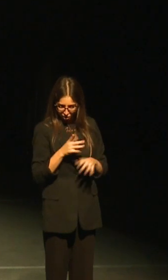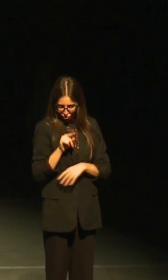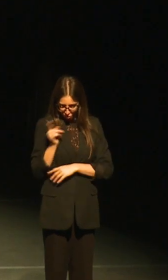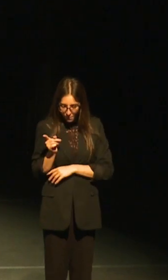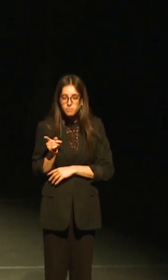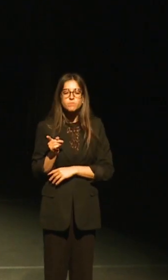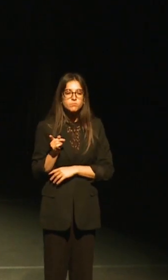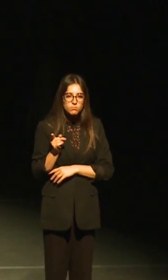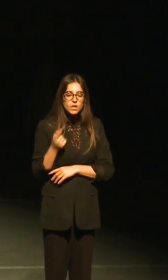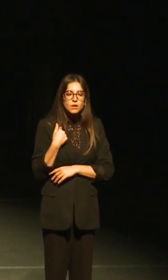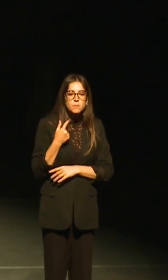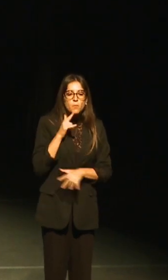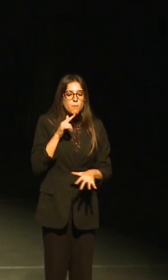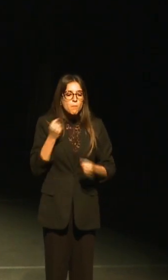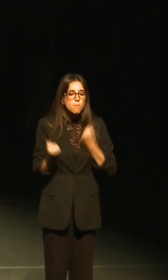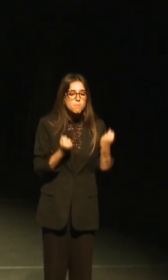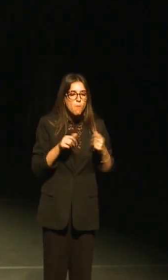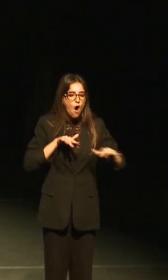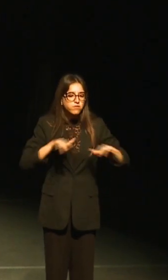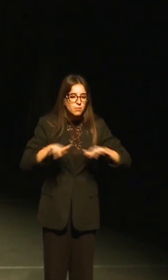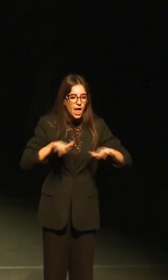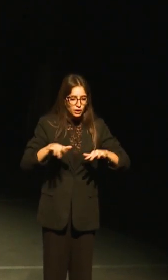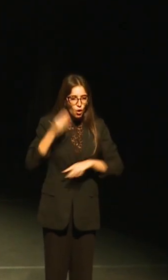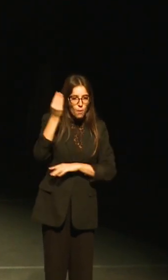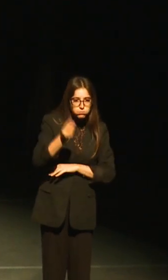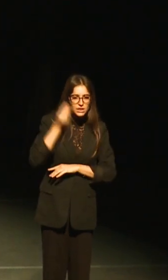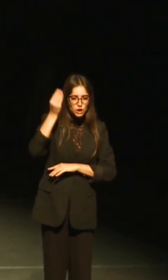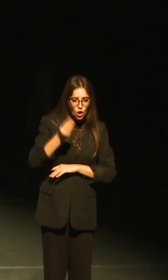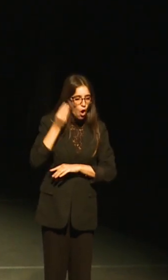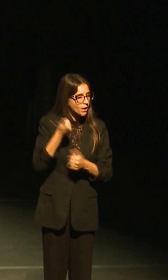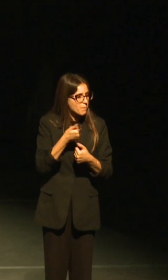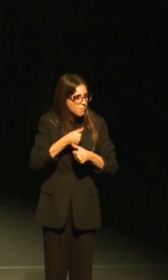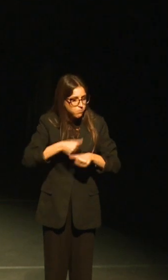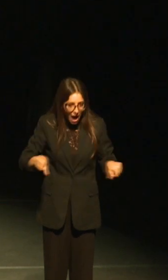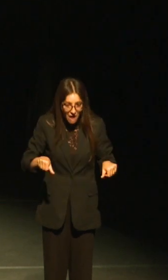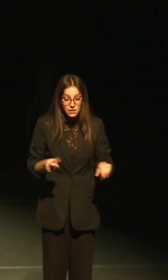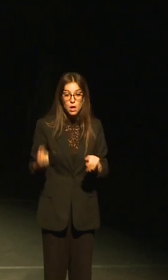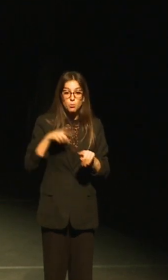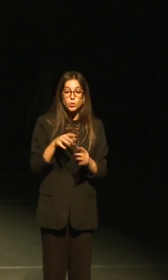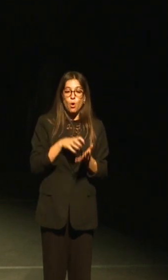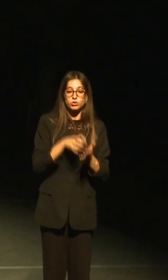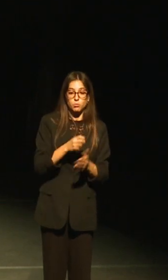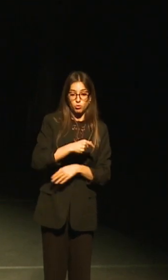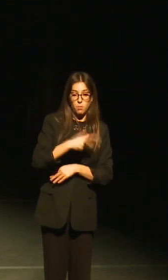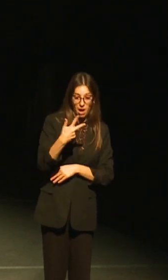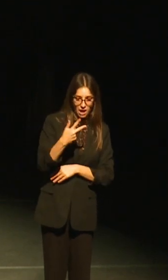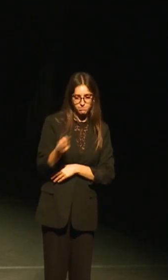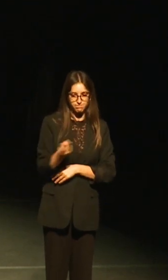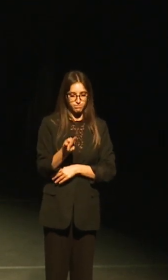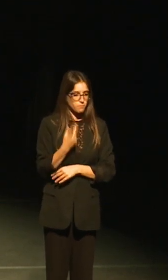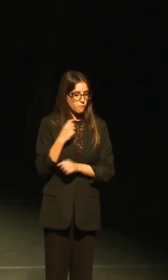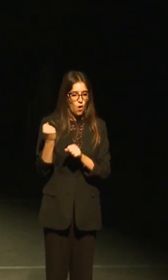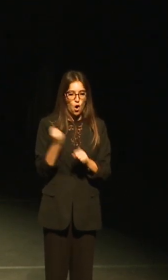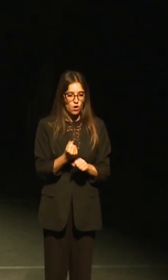il movimento di opinione e che arrivava dalla società civile e quindi poi anche il contributo di parx al tempo stesso